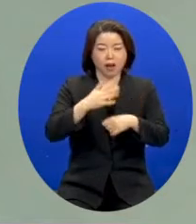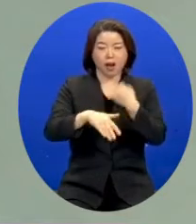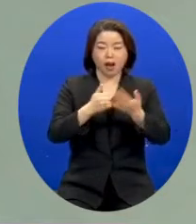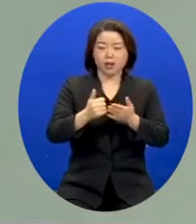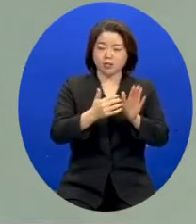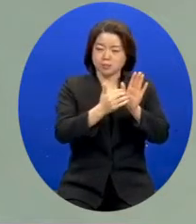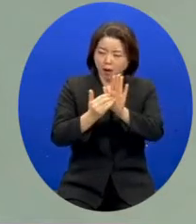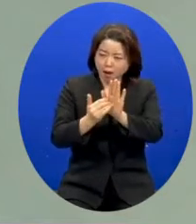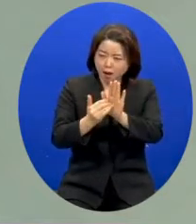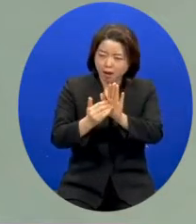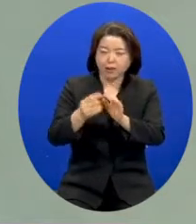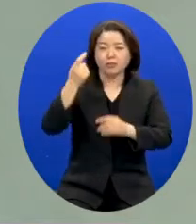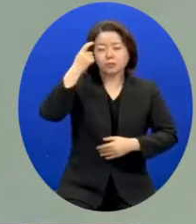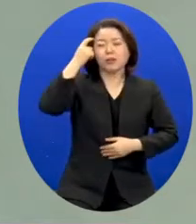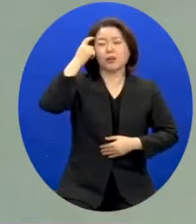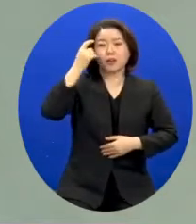들더래요.